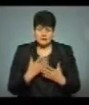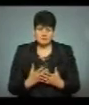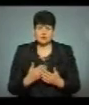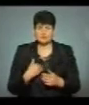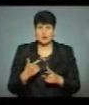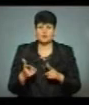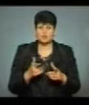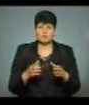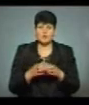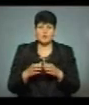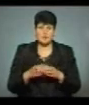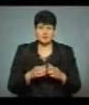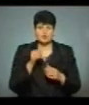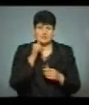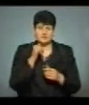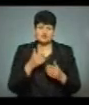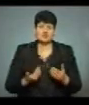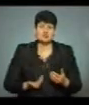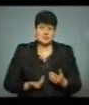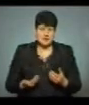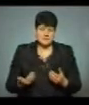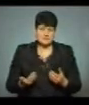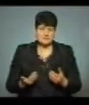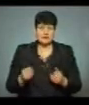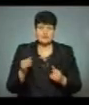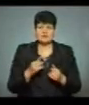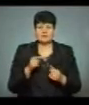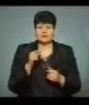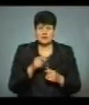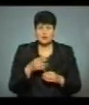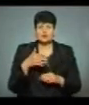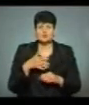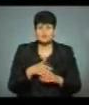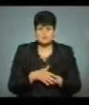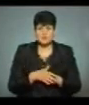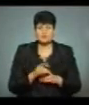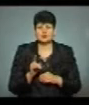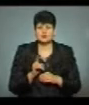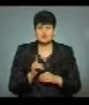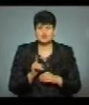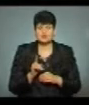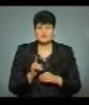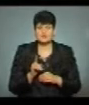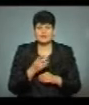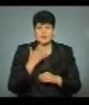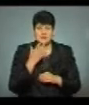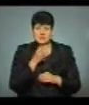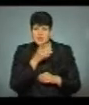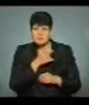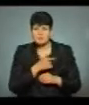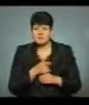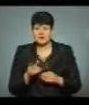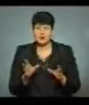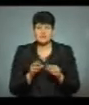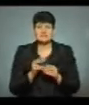що ми готуємо громади до завтрашнього життя, і громади, звичайно ж, вони розуміють, що тепличний період діяльності